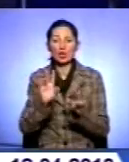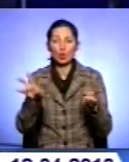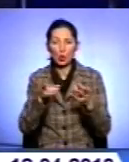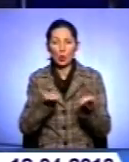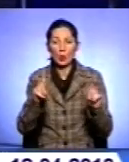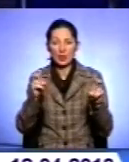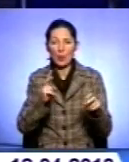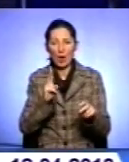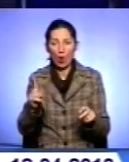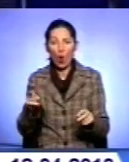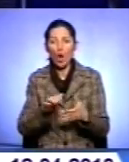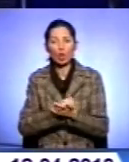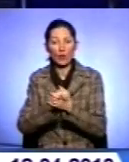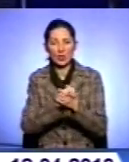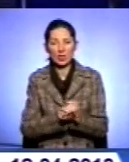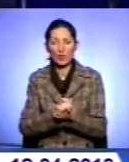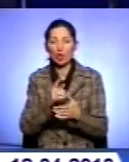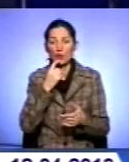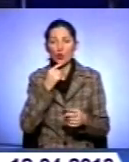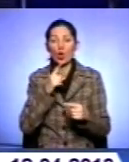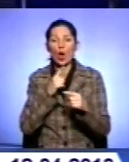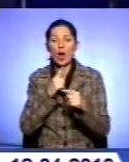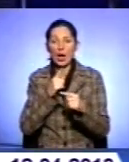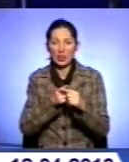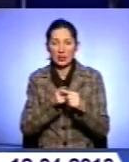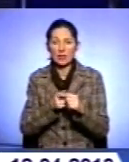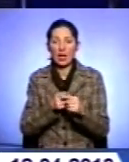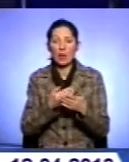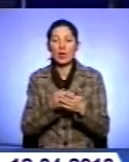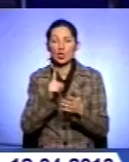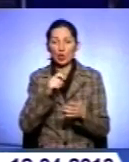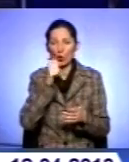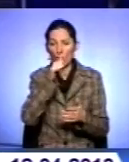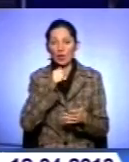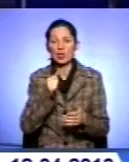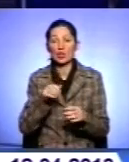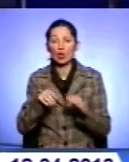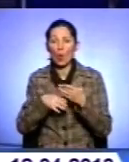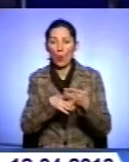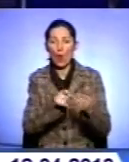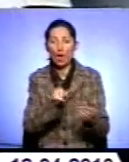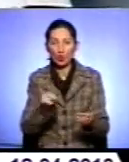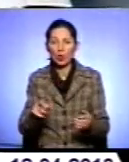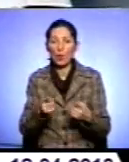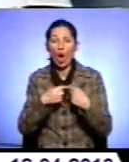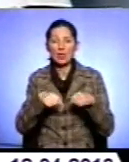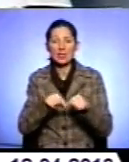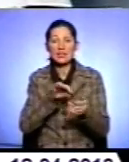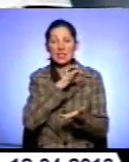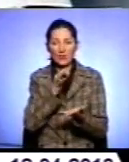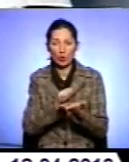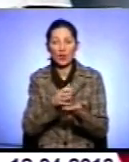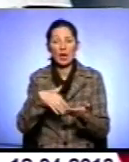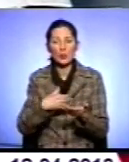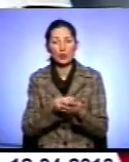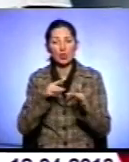– майже 100-річчя в епіцентрі допомоги людям», організація звітувала про підсумки своєї діяльності. Товариство